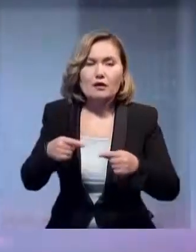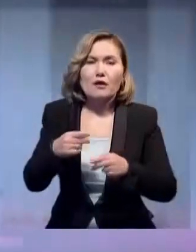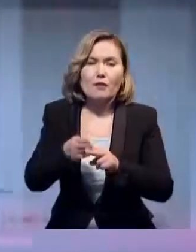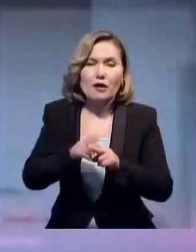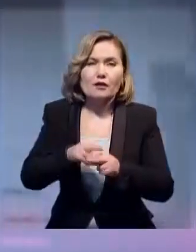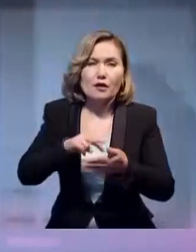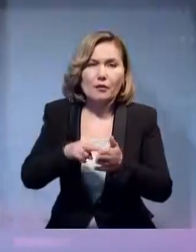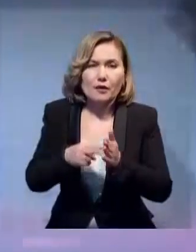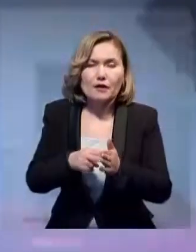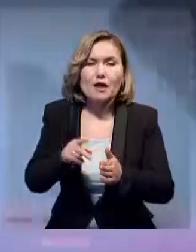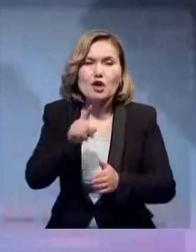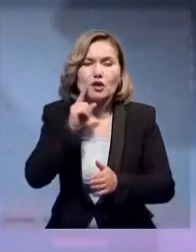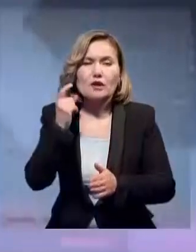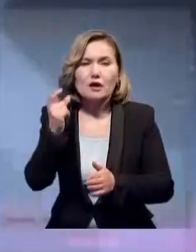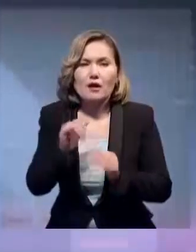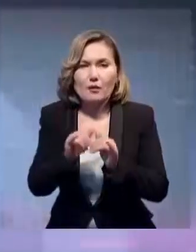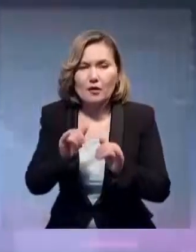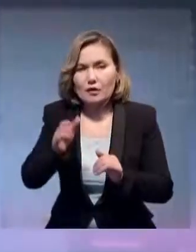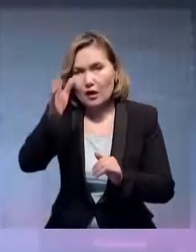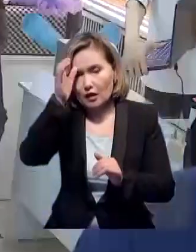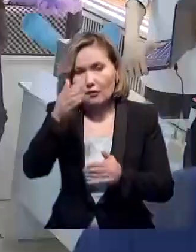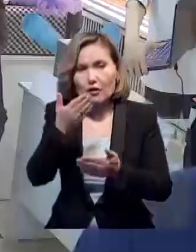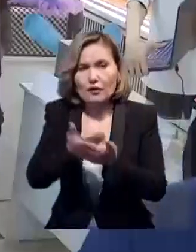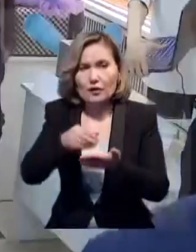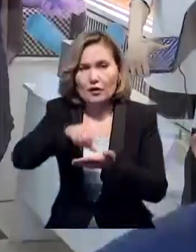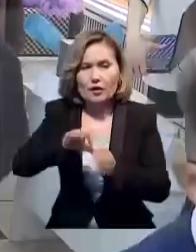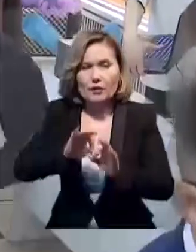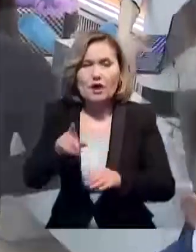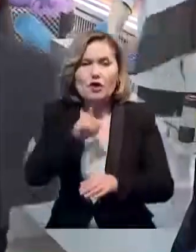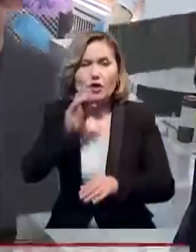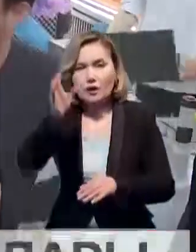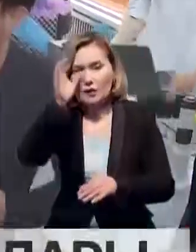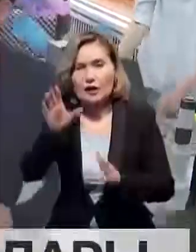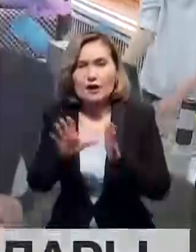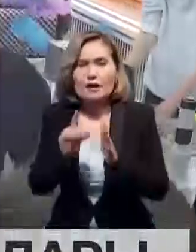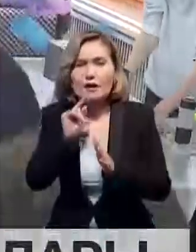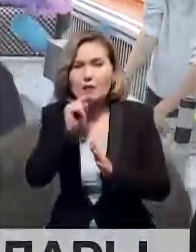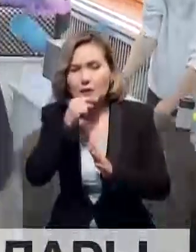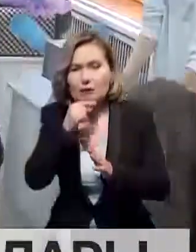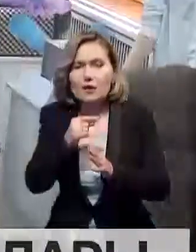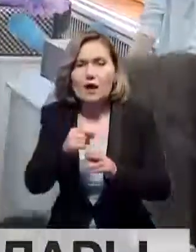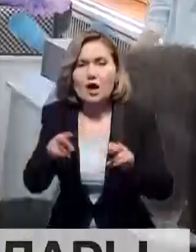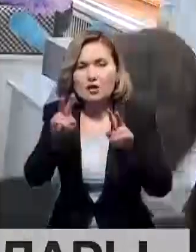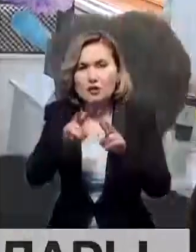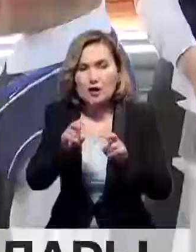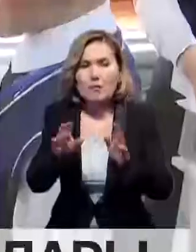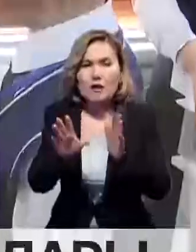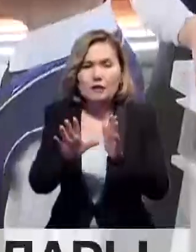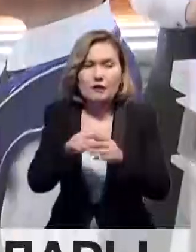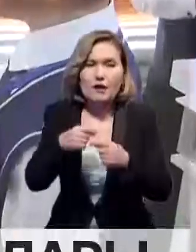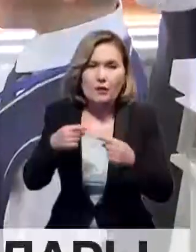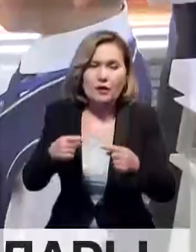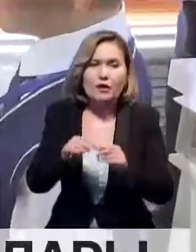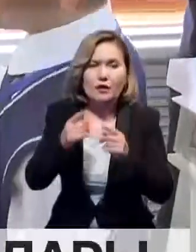жасыл экономиканы дамытудағы ғылыми ізденістері қойылды. Жас ғалымдардың электроэнергиясын үнемдеудегі зерттеп жарық өндіру